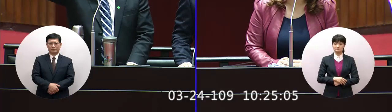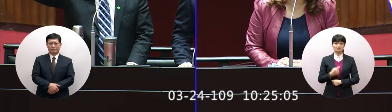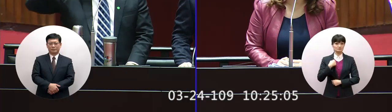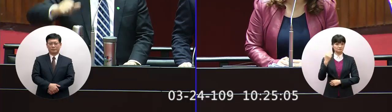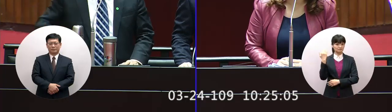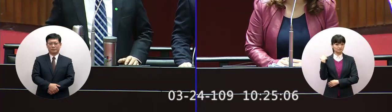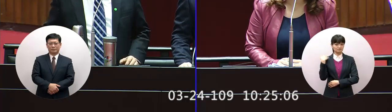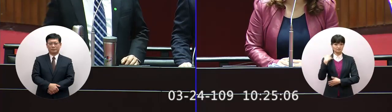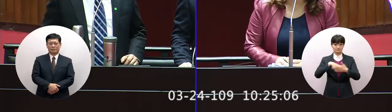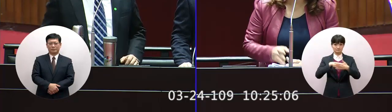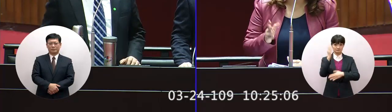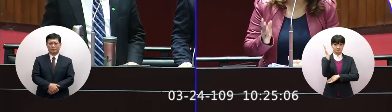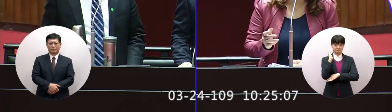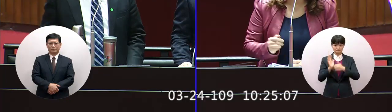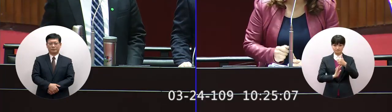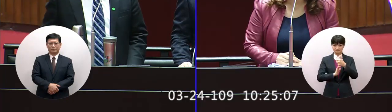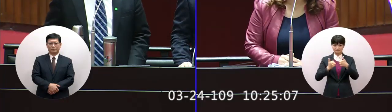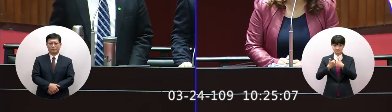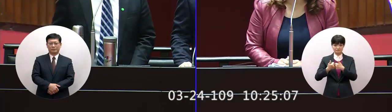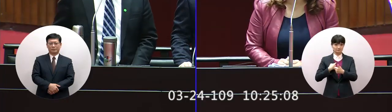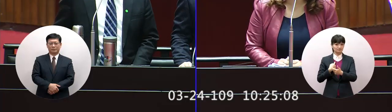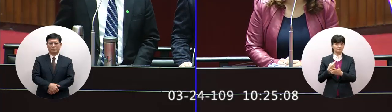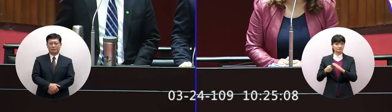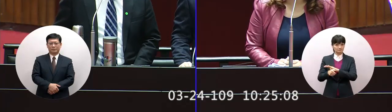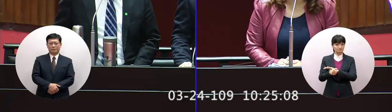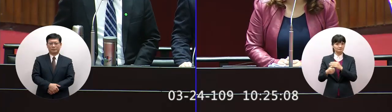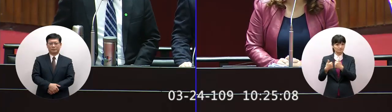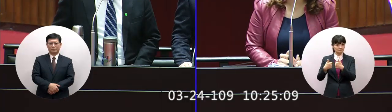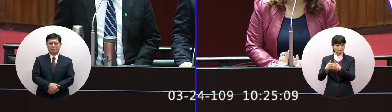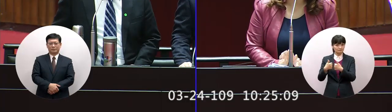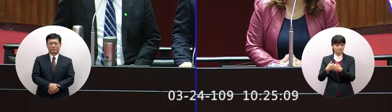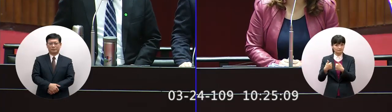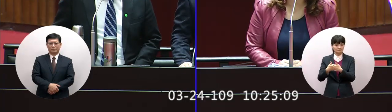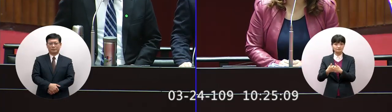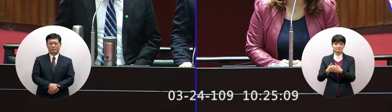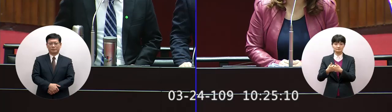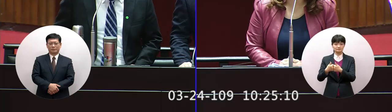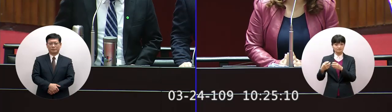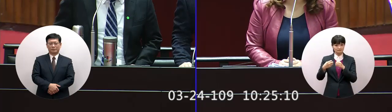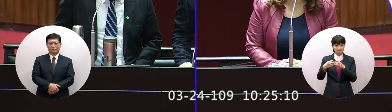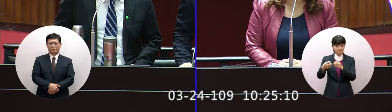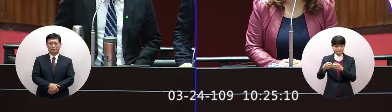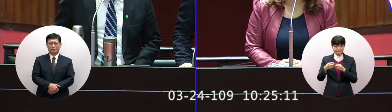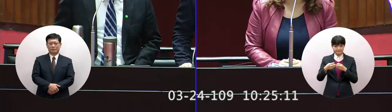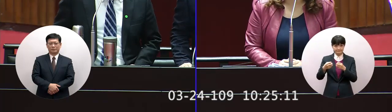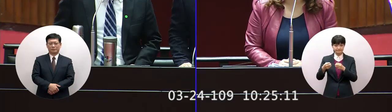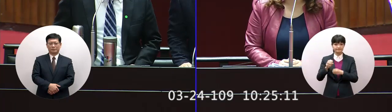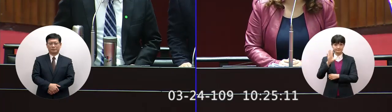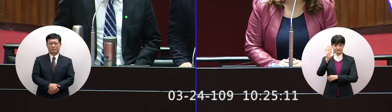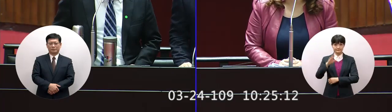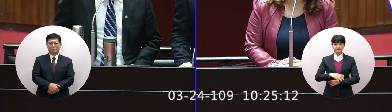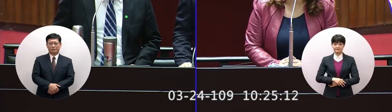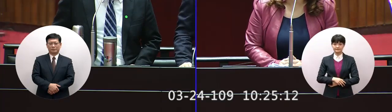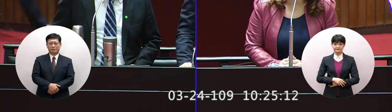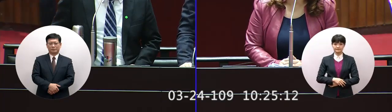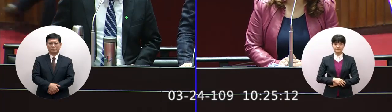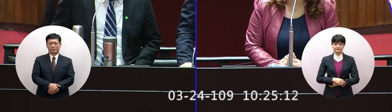委员会呢，曾经也跟内政部这边来做这个探讨，不管是在这